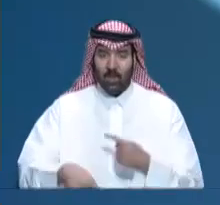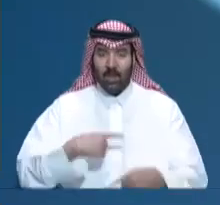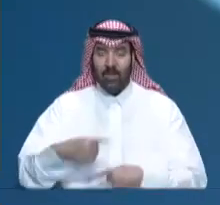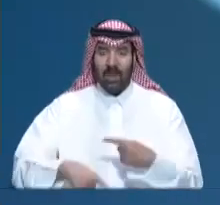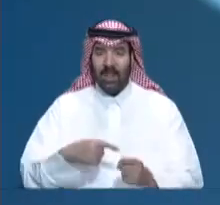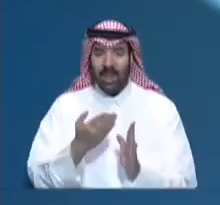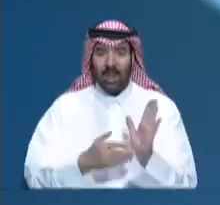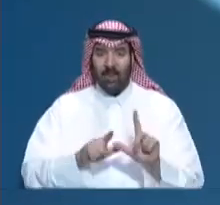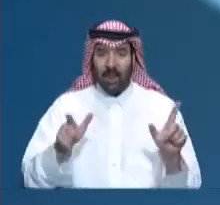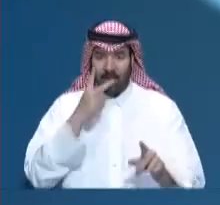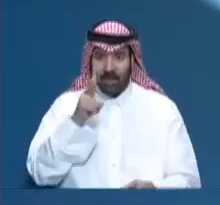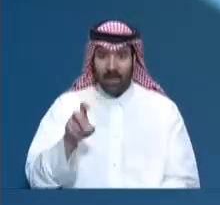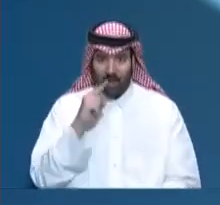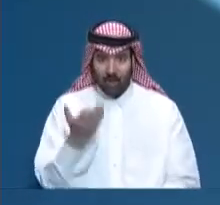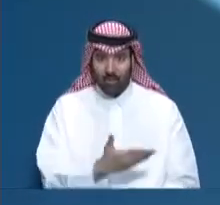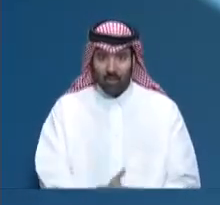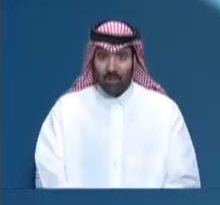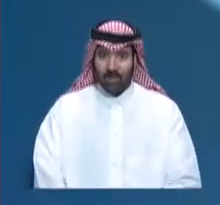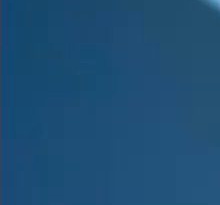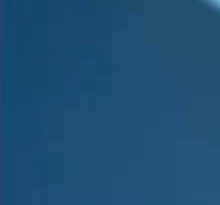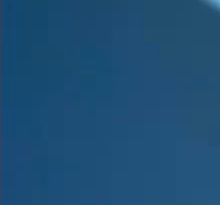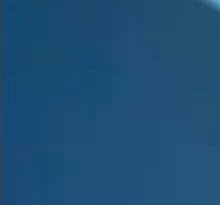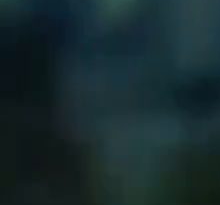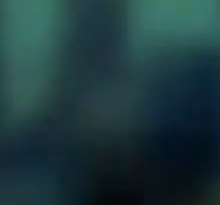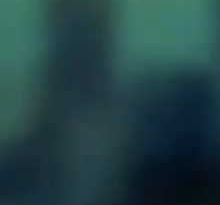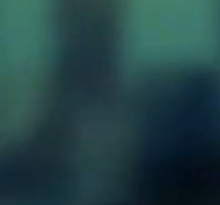ونشرتنا مستمرة ولكن بعد هذا الفاصل.